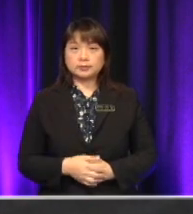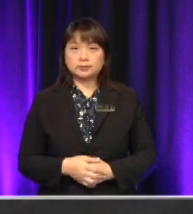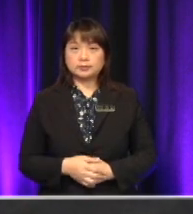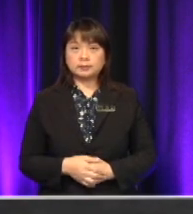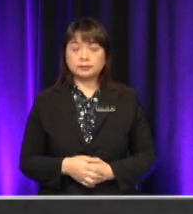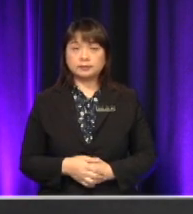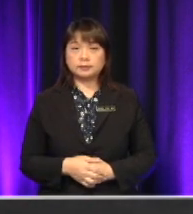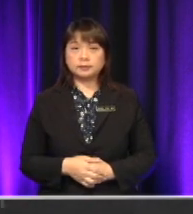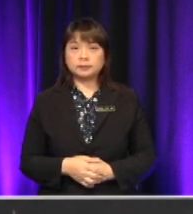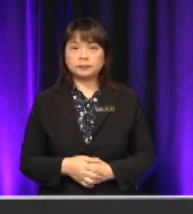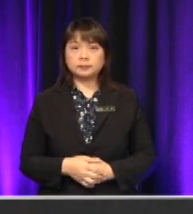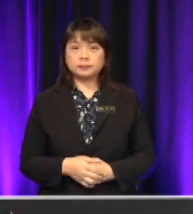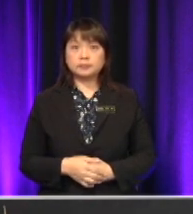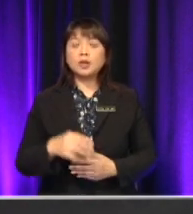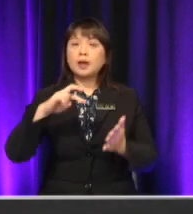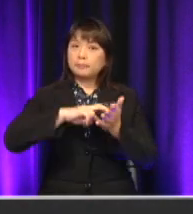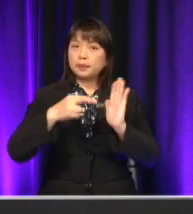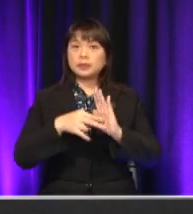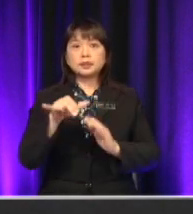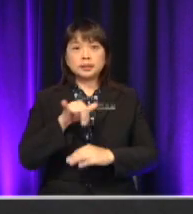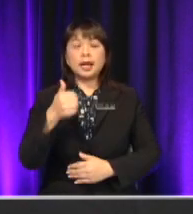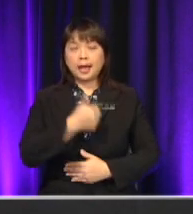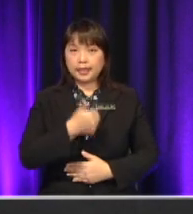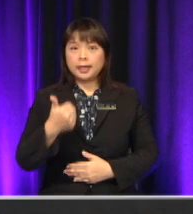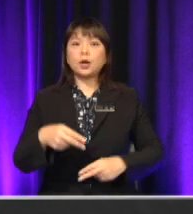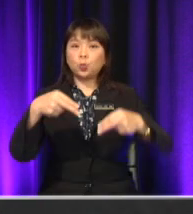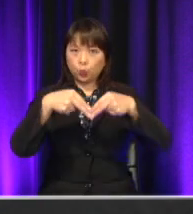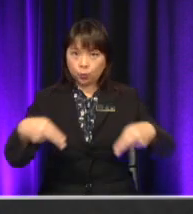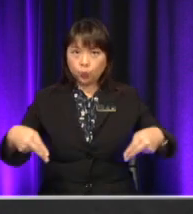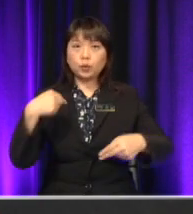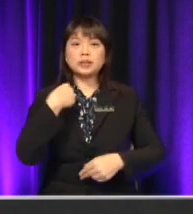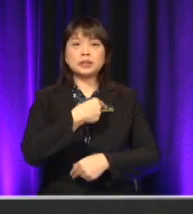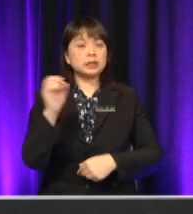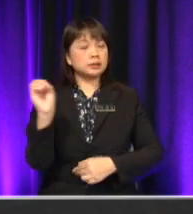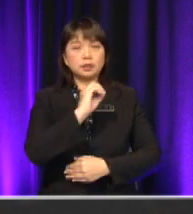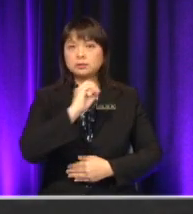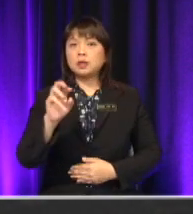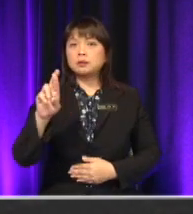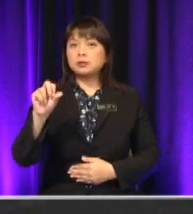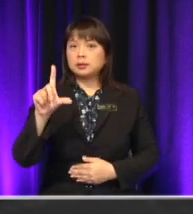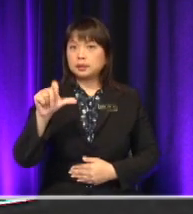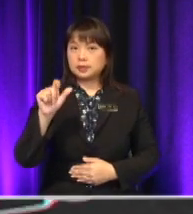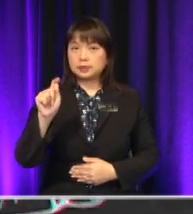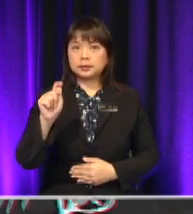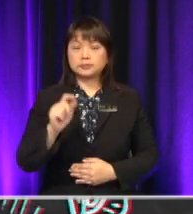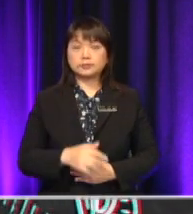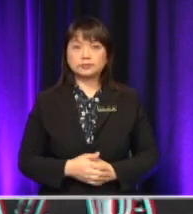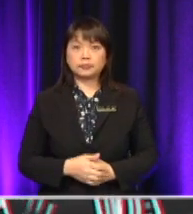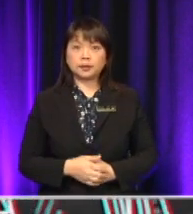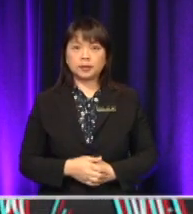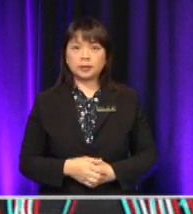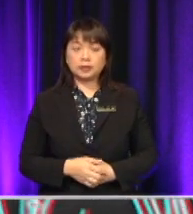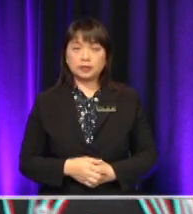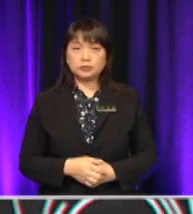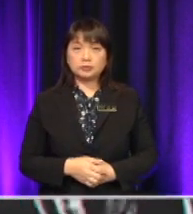di bawah adalah selari. Alat pengukur kita tiada ralat. Okey, kalau ada ralat, selepas kita dah buat pengukuran, kita kena semak sama